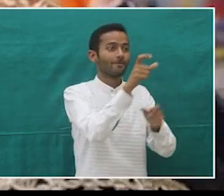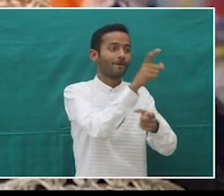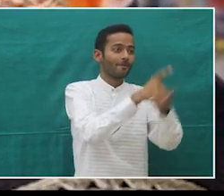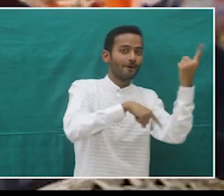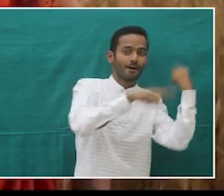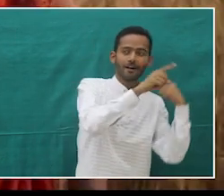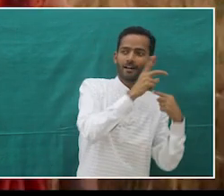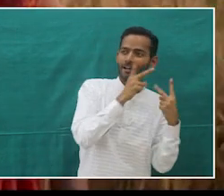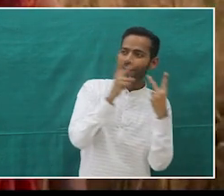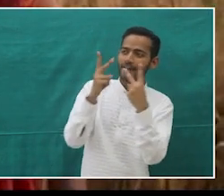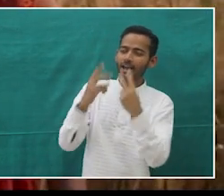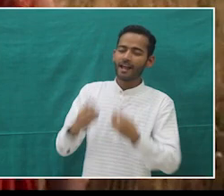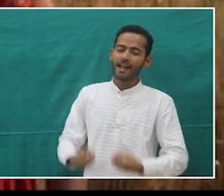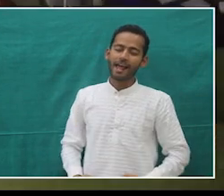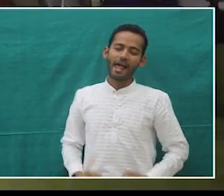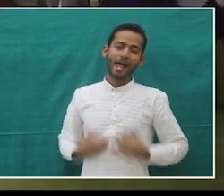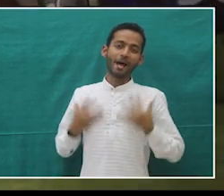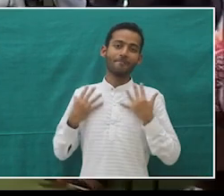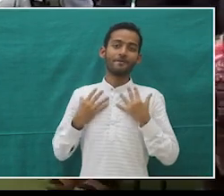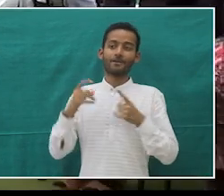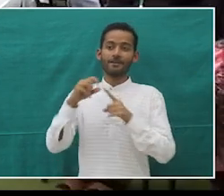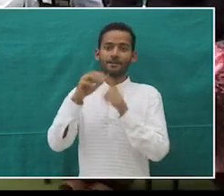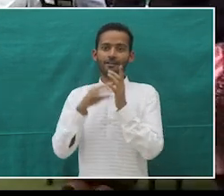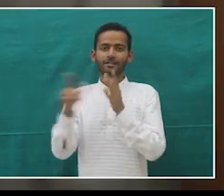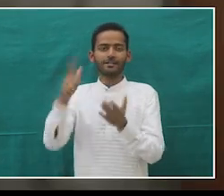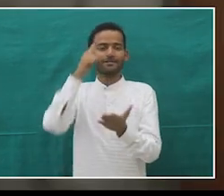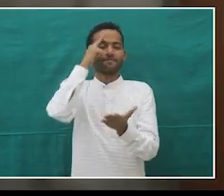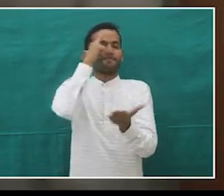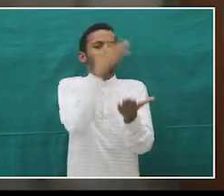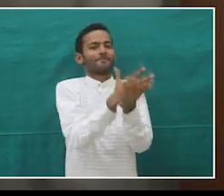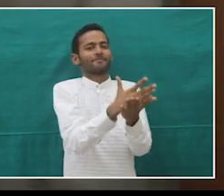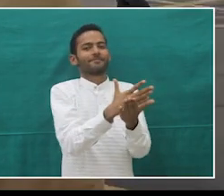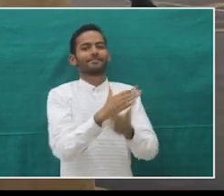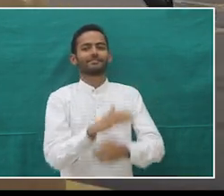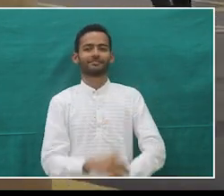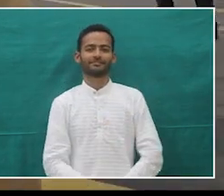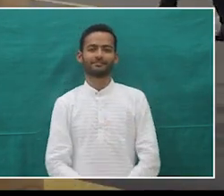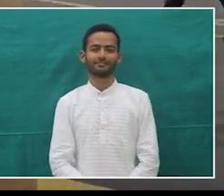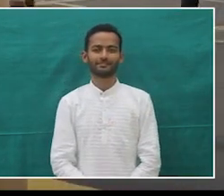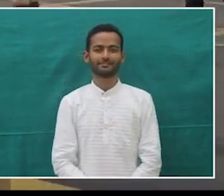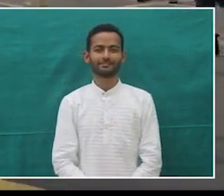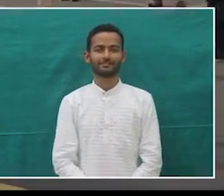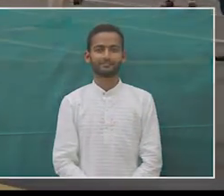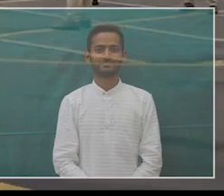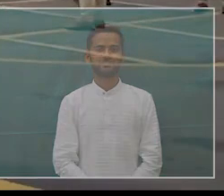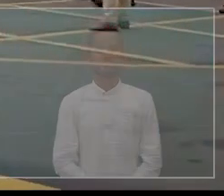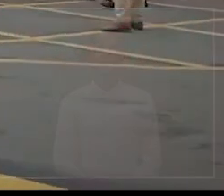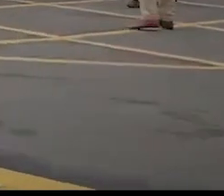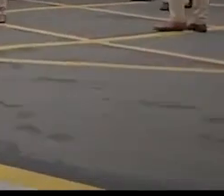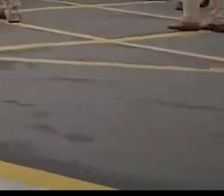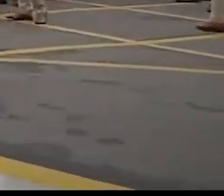बीते 9 वर्षों से मोदी जी की सरकार और विश्वास उनके साथ है